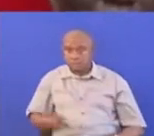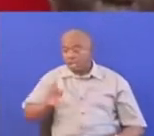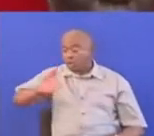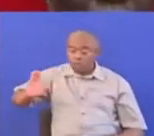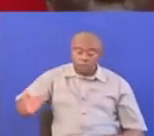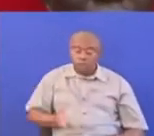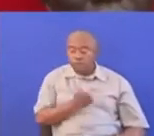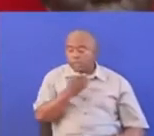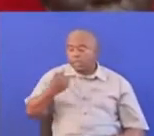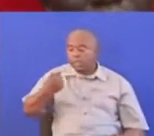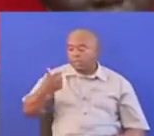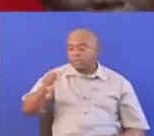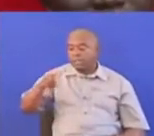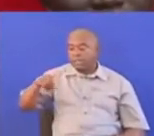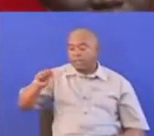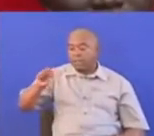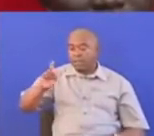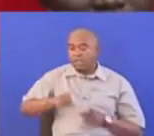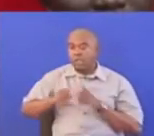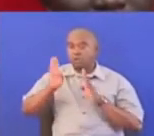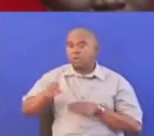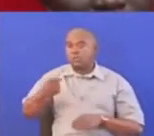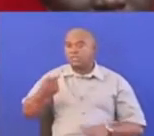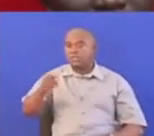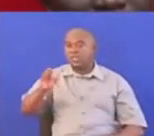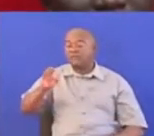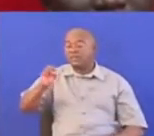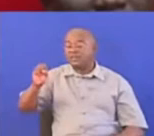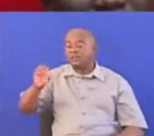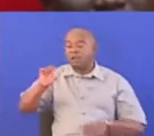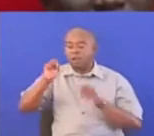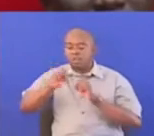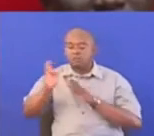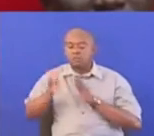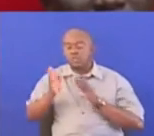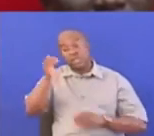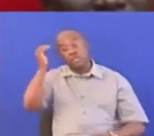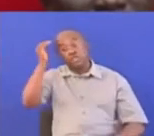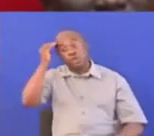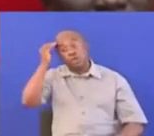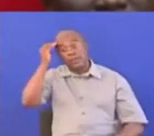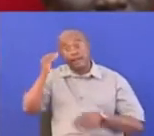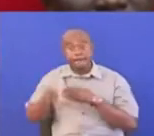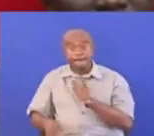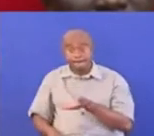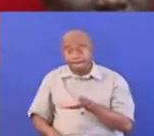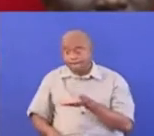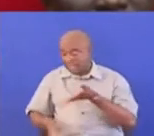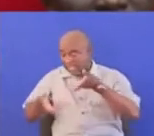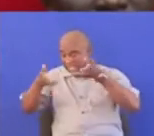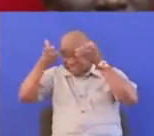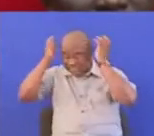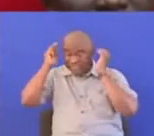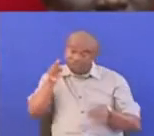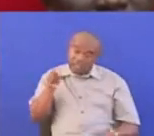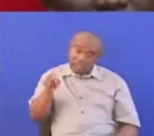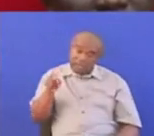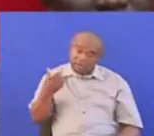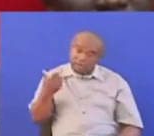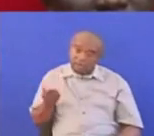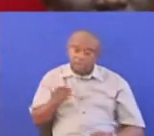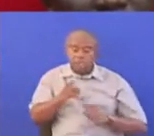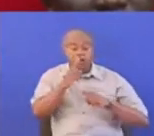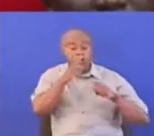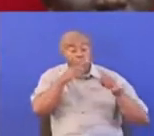TANAPA, wakaondoka wale watu wa game reserve, wakabaki TFS, lazima wajiandae kisaikolojia kwamba tu hawa simba walikuwa wanazungumzwa hapa